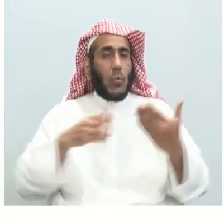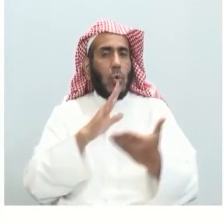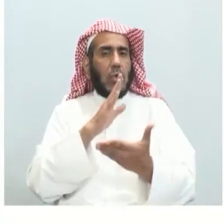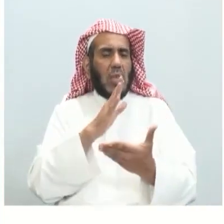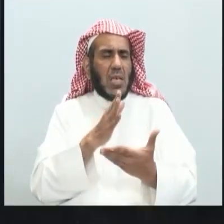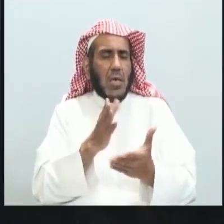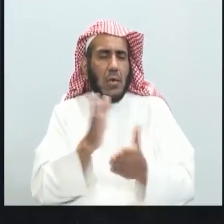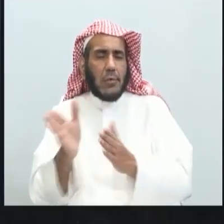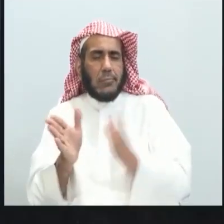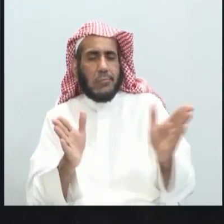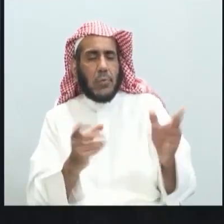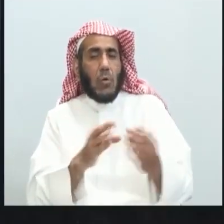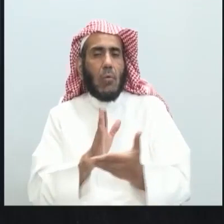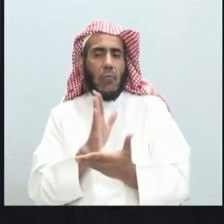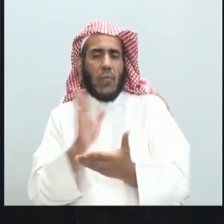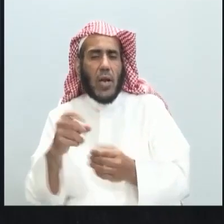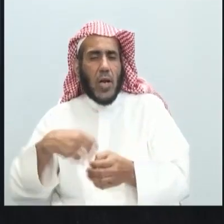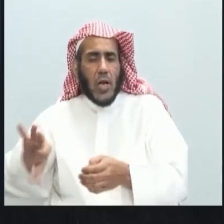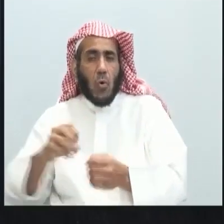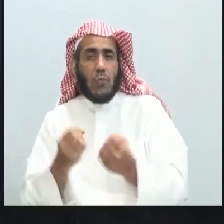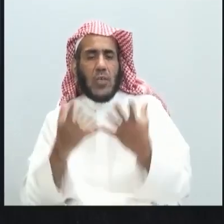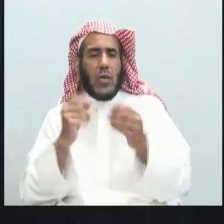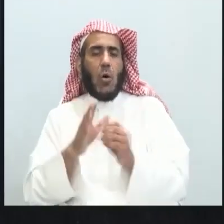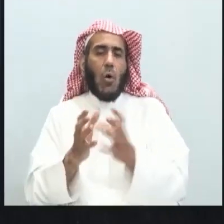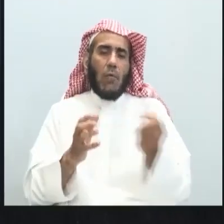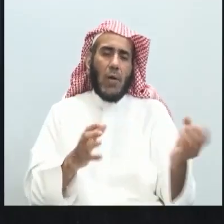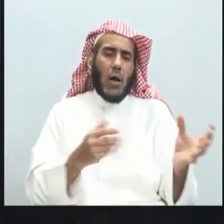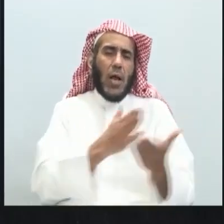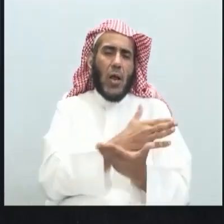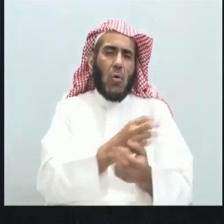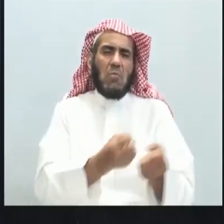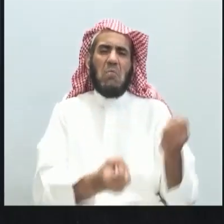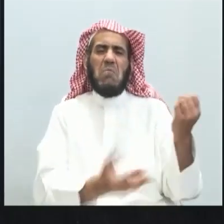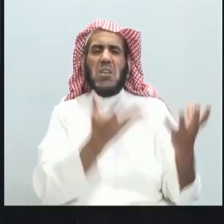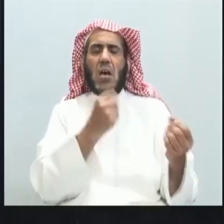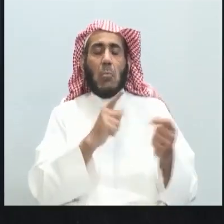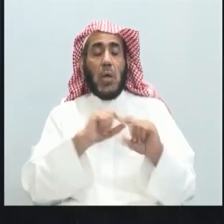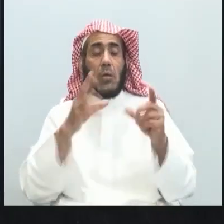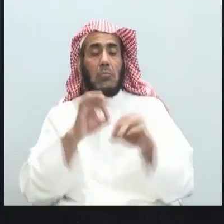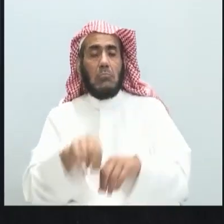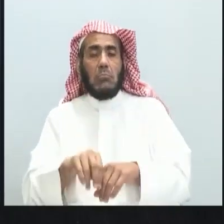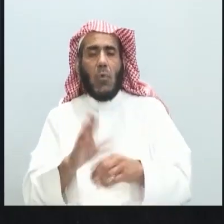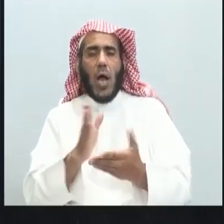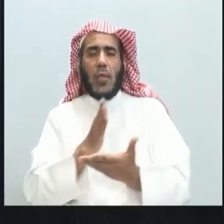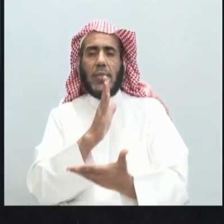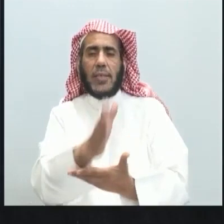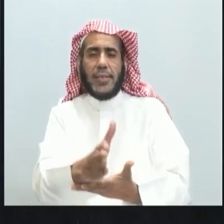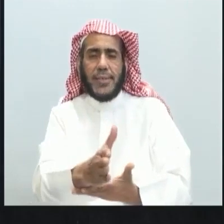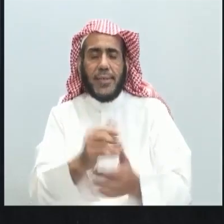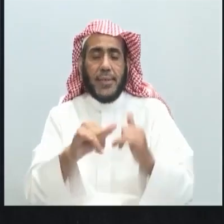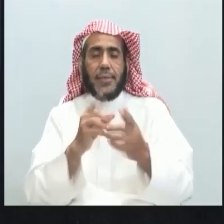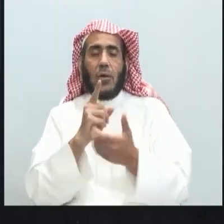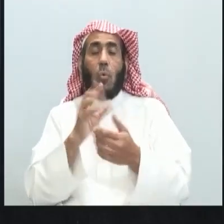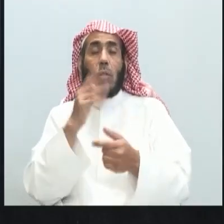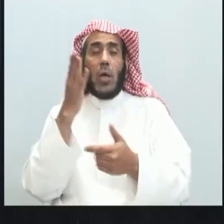الشقاء فريق في الجنه وفريق في سعير فالله تعالى بين لعباده هذا الطريق فالله